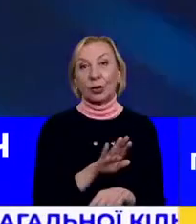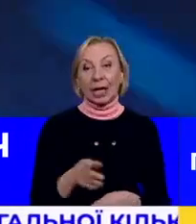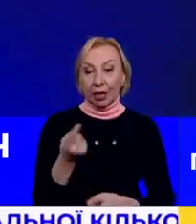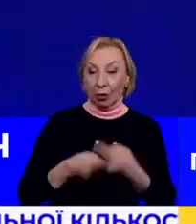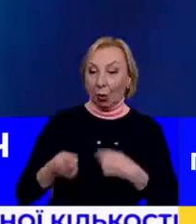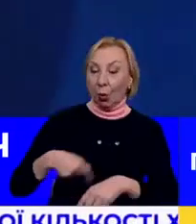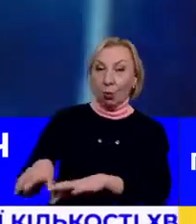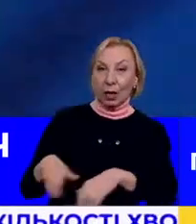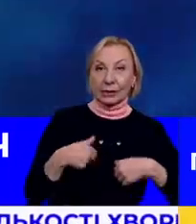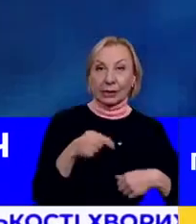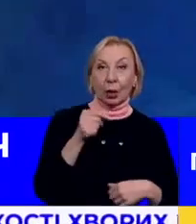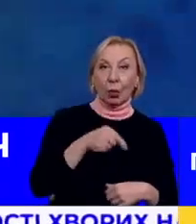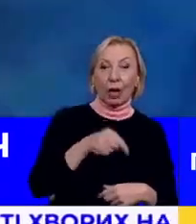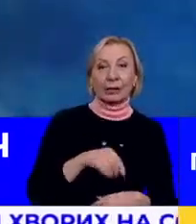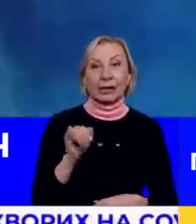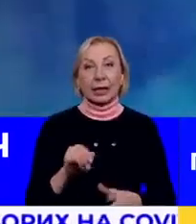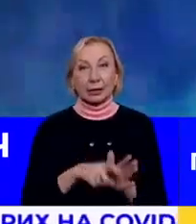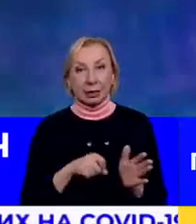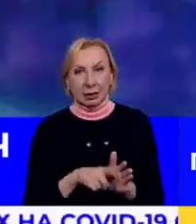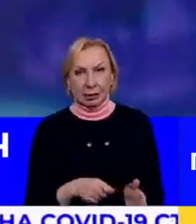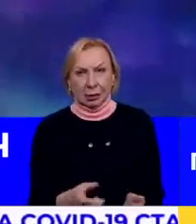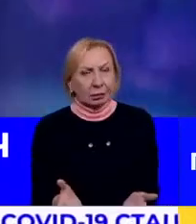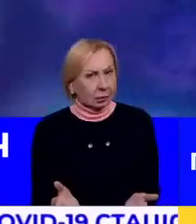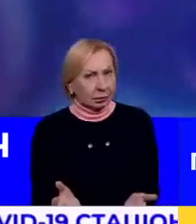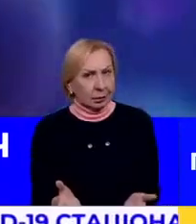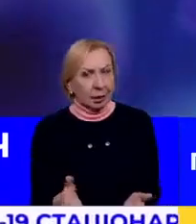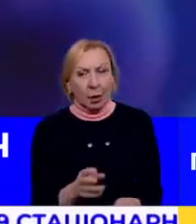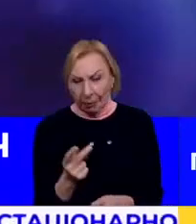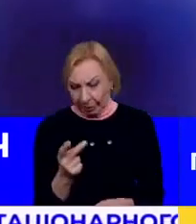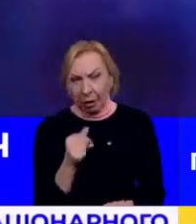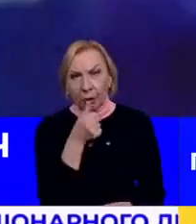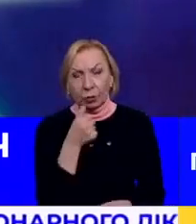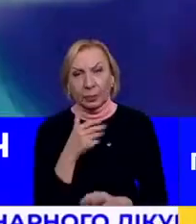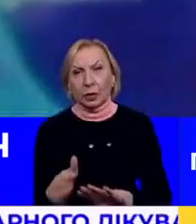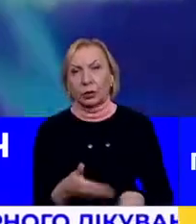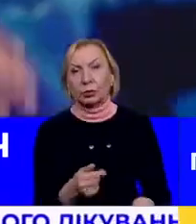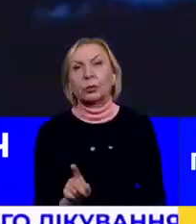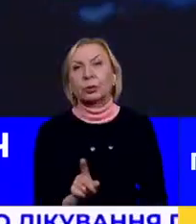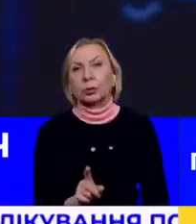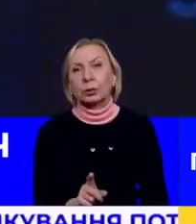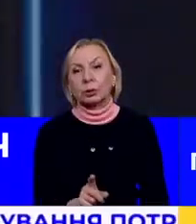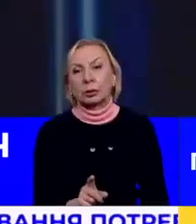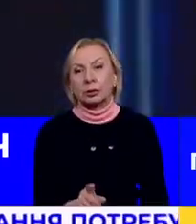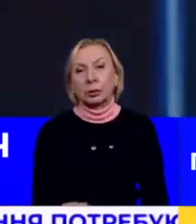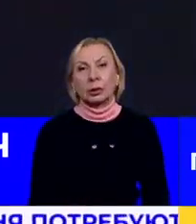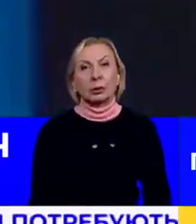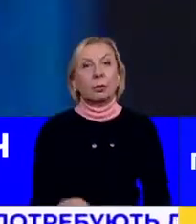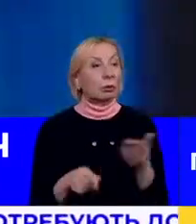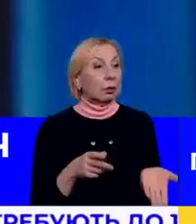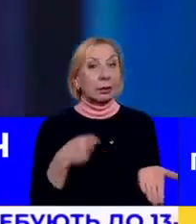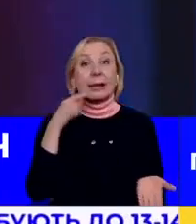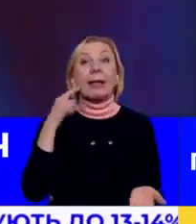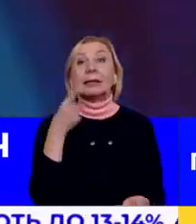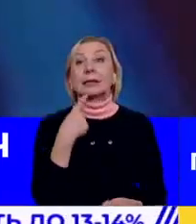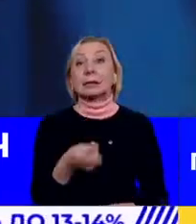Донецка. Какие механизмы? Что вы... Полтора года прошло. Я стану президентом, мы закончим войну. Мы